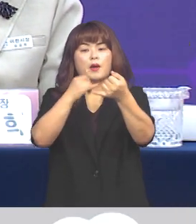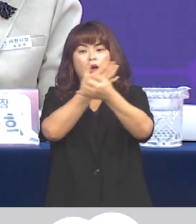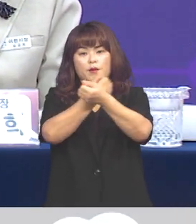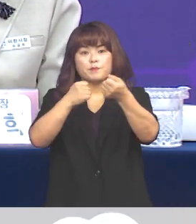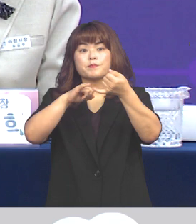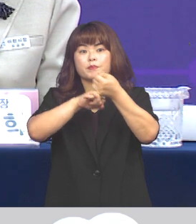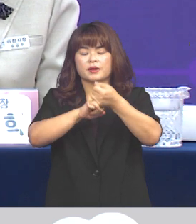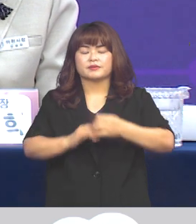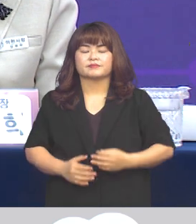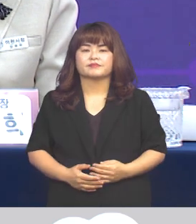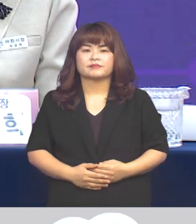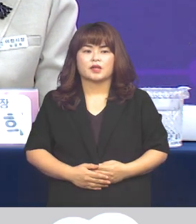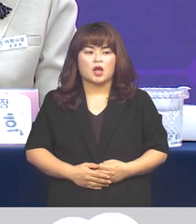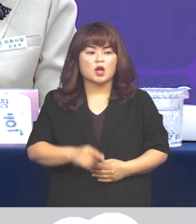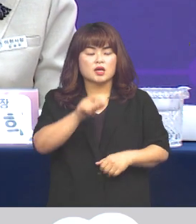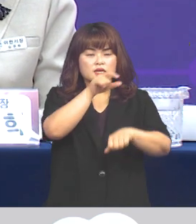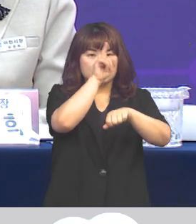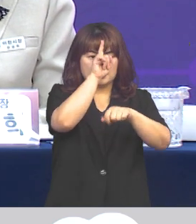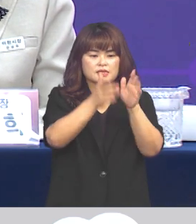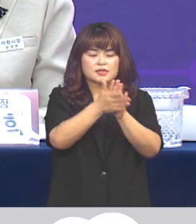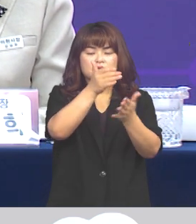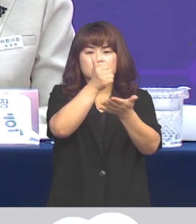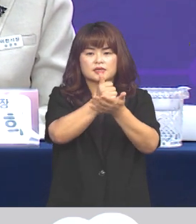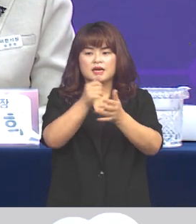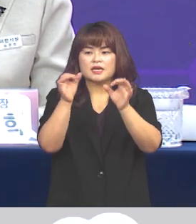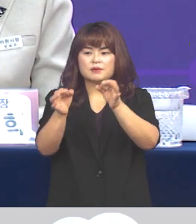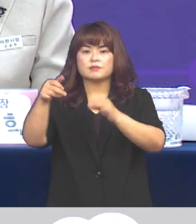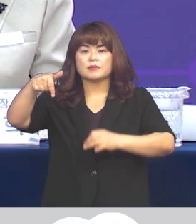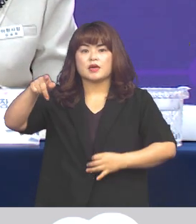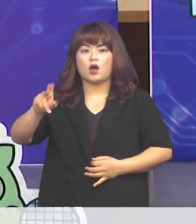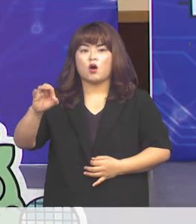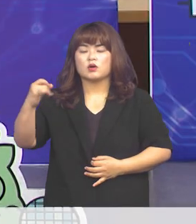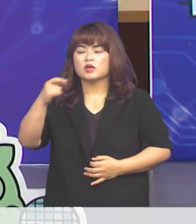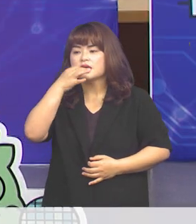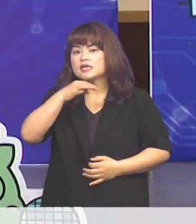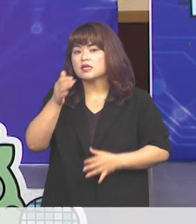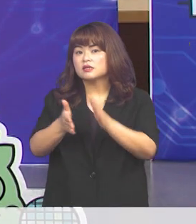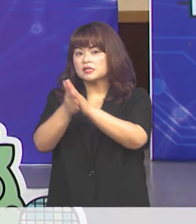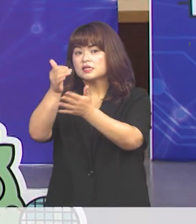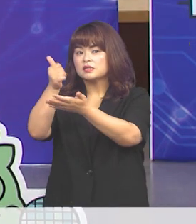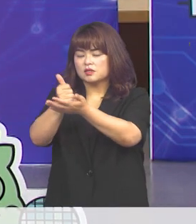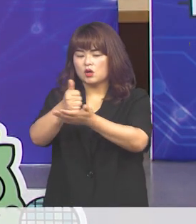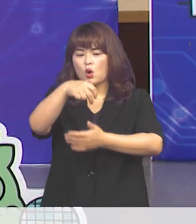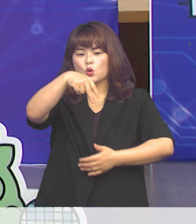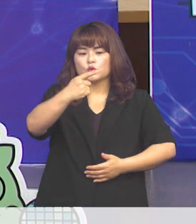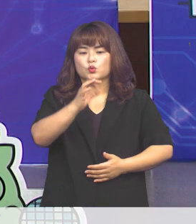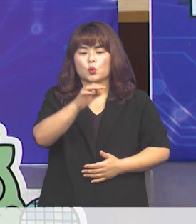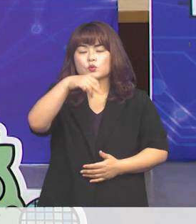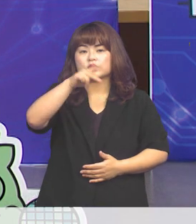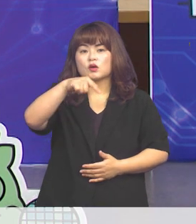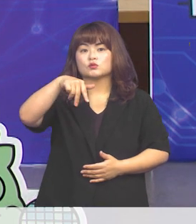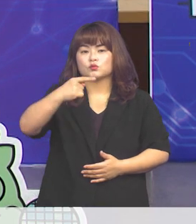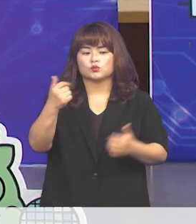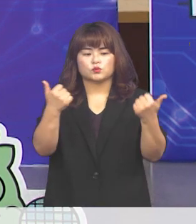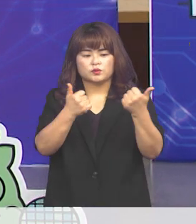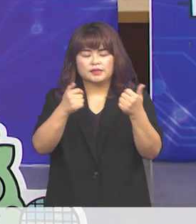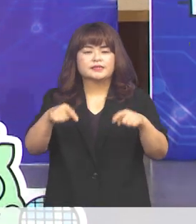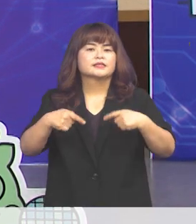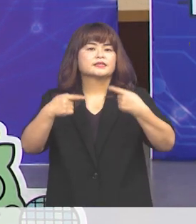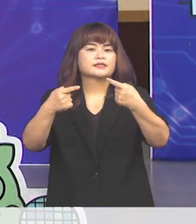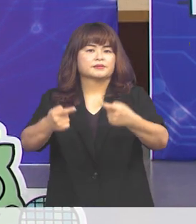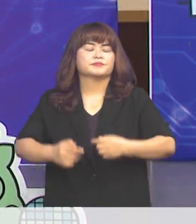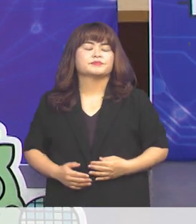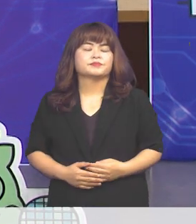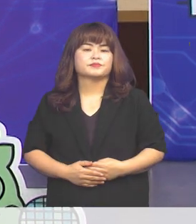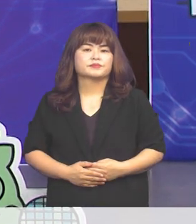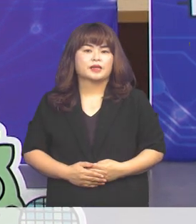맺었습니다. 협약식에는 이상일 용인특례시장, 김경희 이천시장, 송석준 국회의원 등이 참석했습니다.